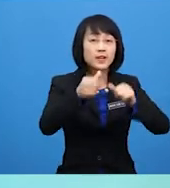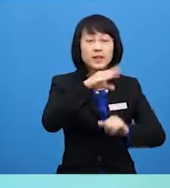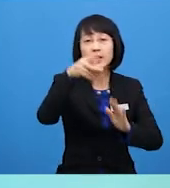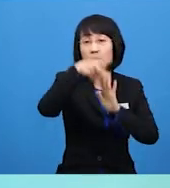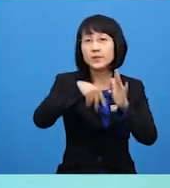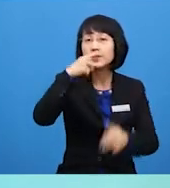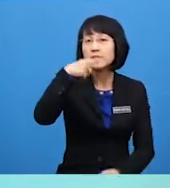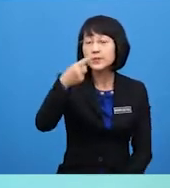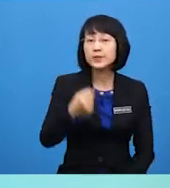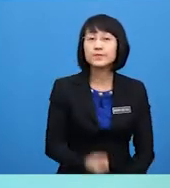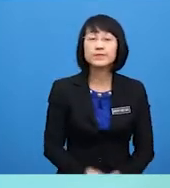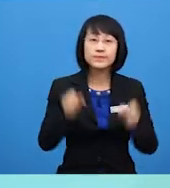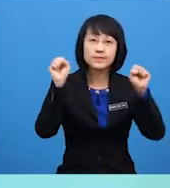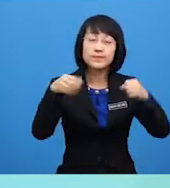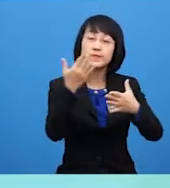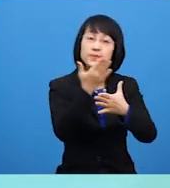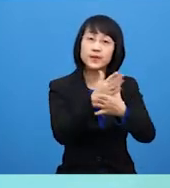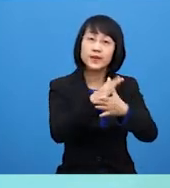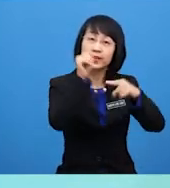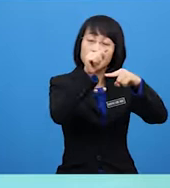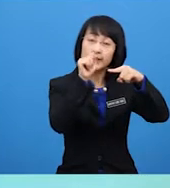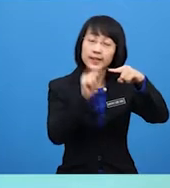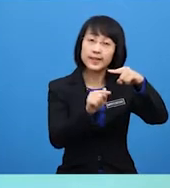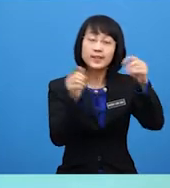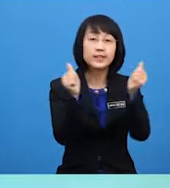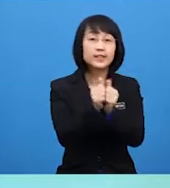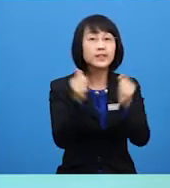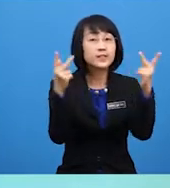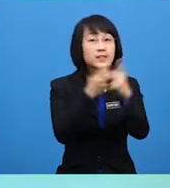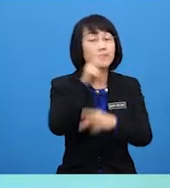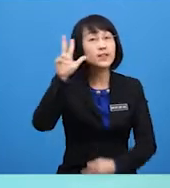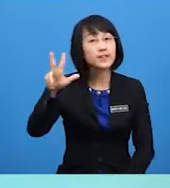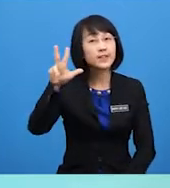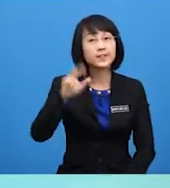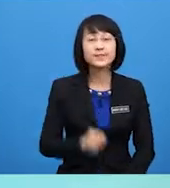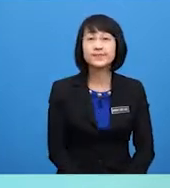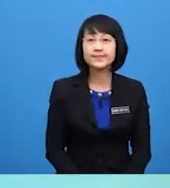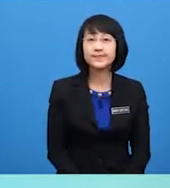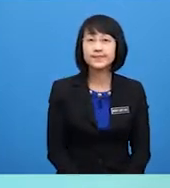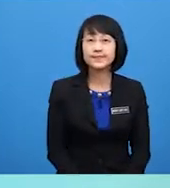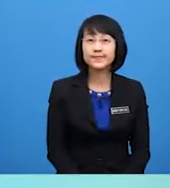dan penyebut boleh dibahagikan dengan sifir 3.